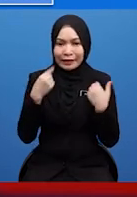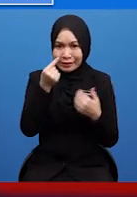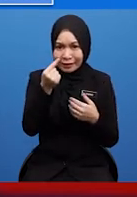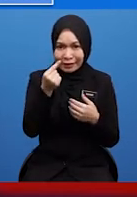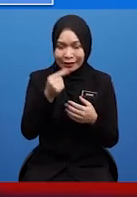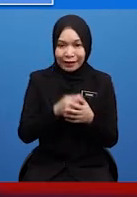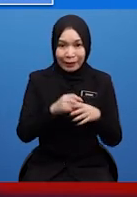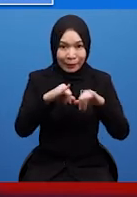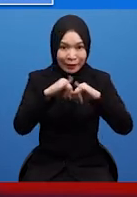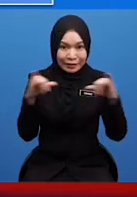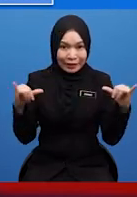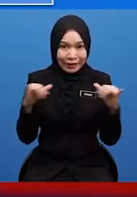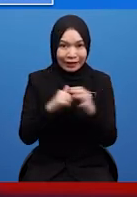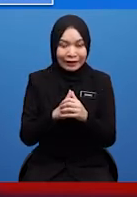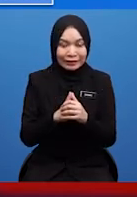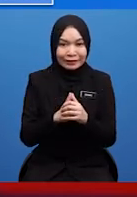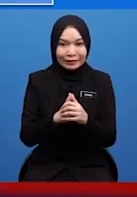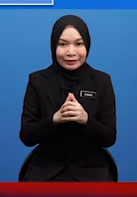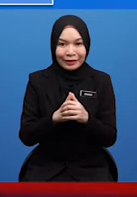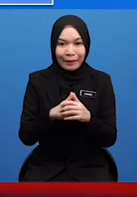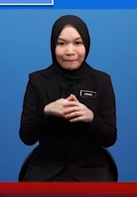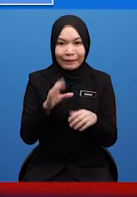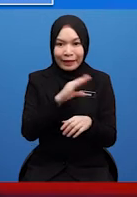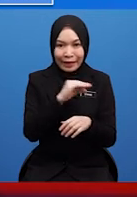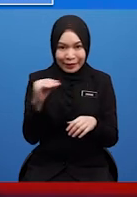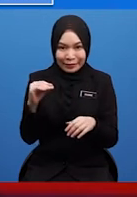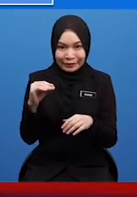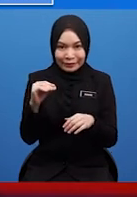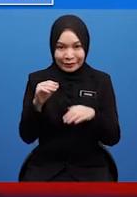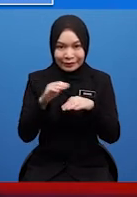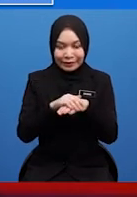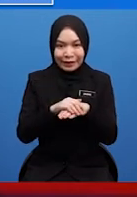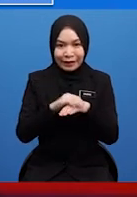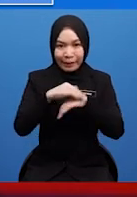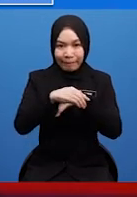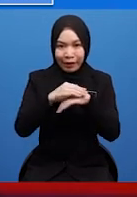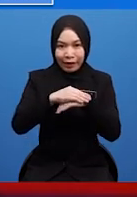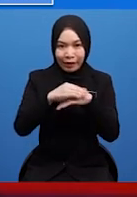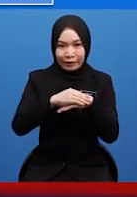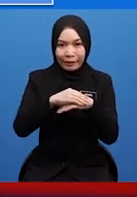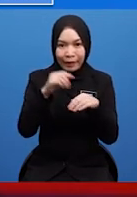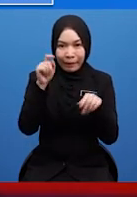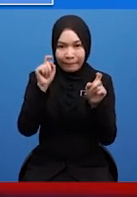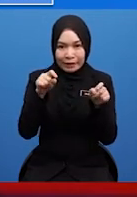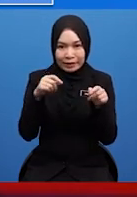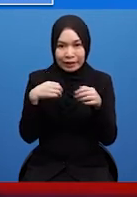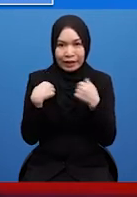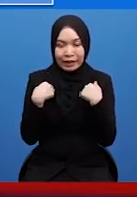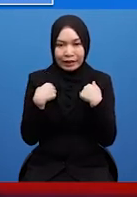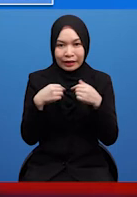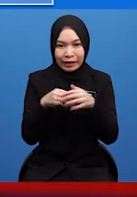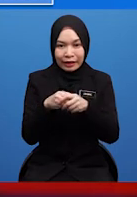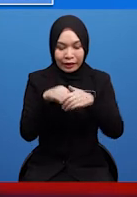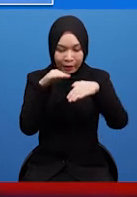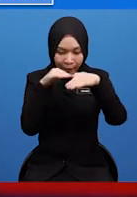belakang dan tapaknya mesti ke arah bawah sedikit daripada objek belakang. Manakala, objek